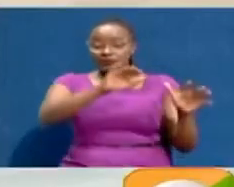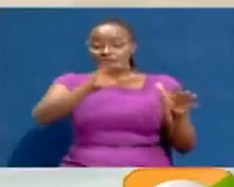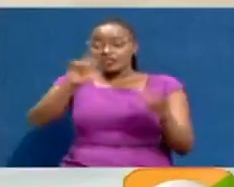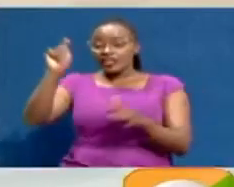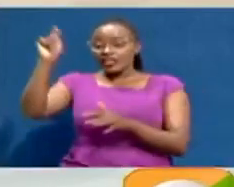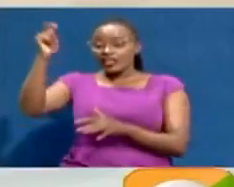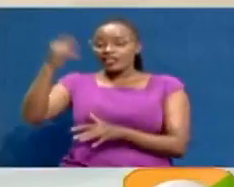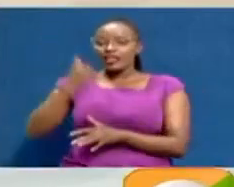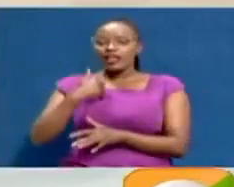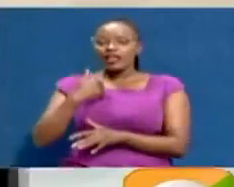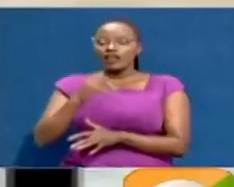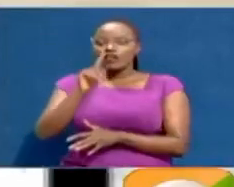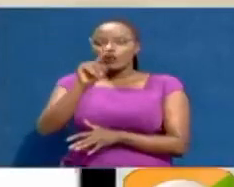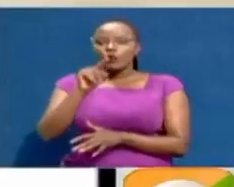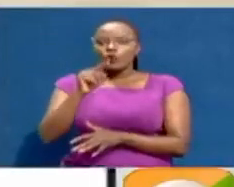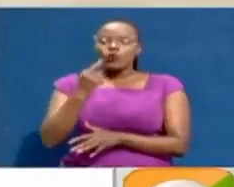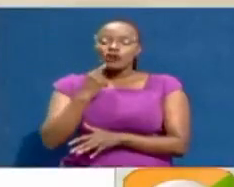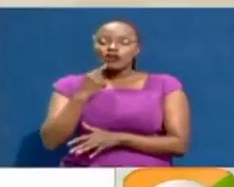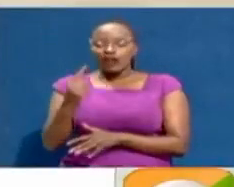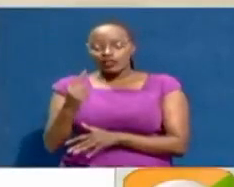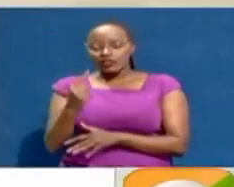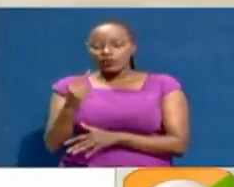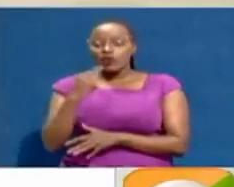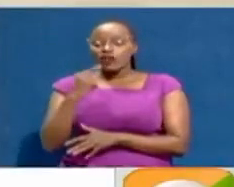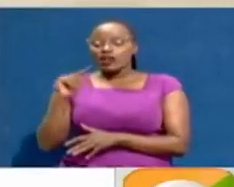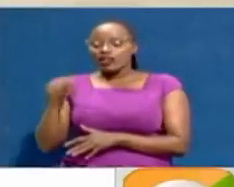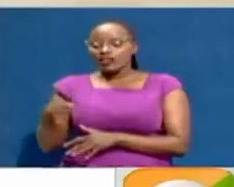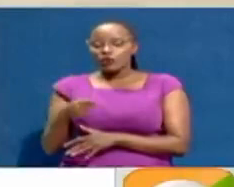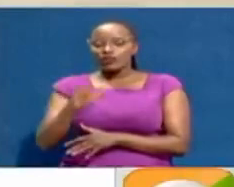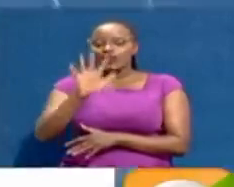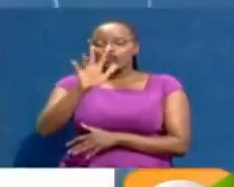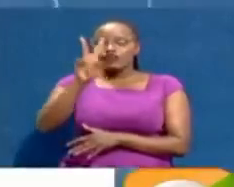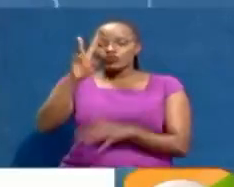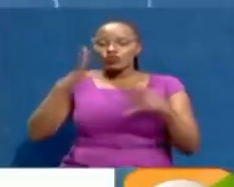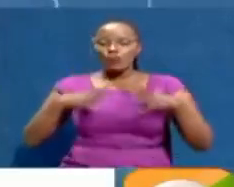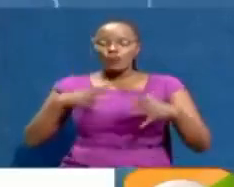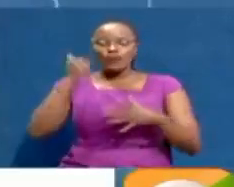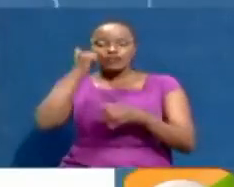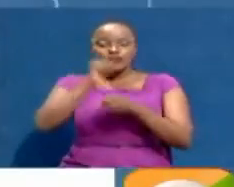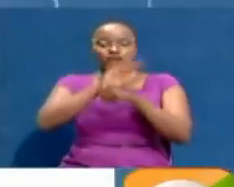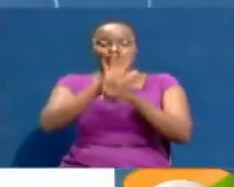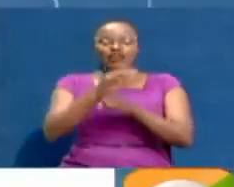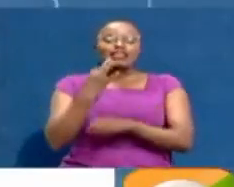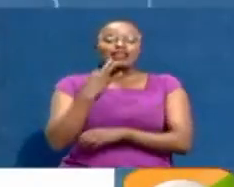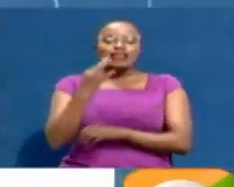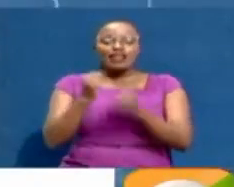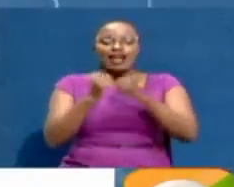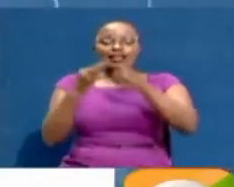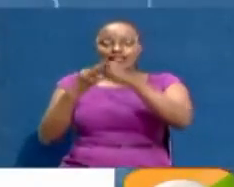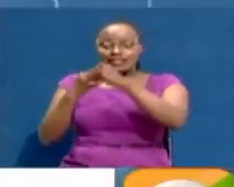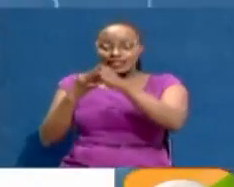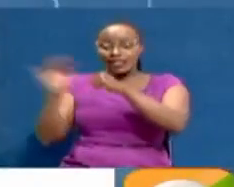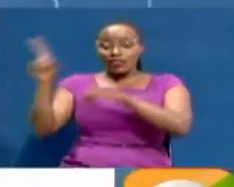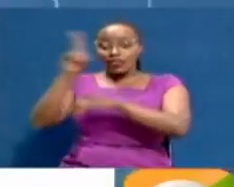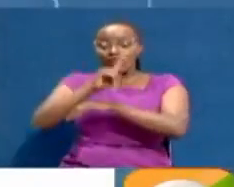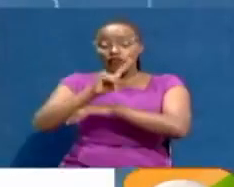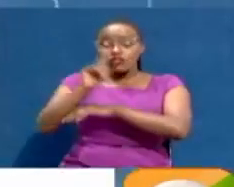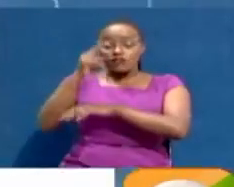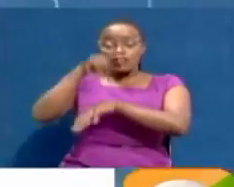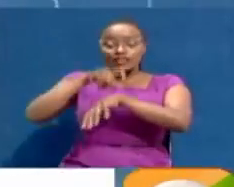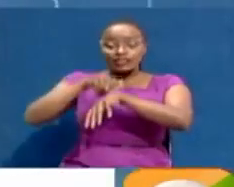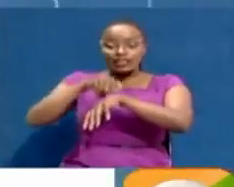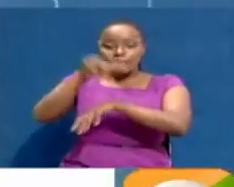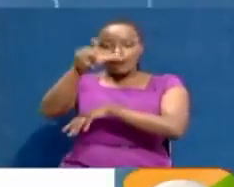Kenya sasa ina visa 152,000 vya ugonjwa wa COVID-19, hii ikiwa ni siku ya 318 tangu kisa cha kwanza kuripotiwa humu